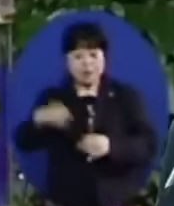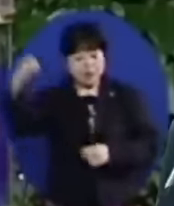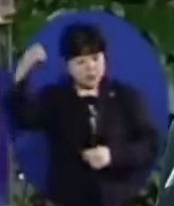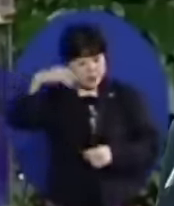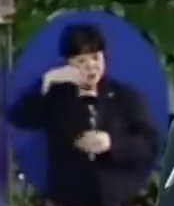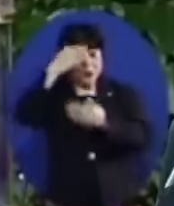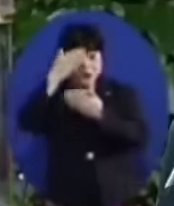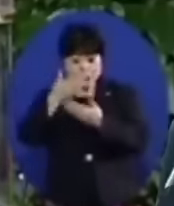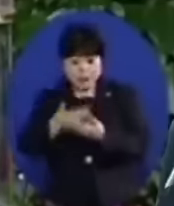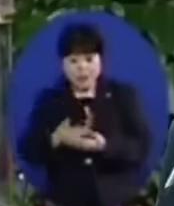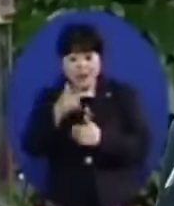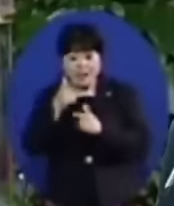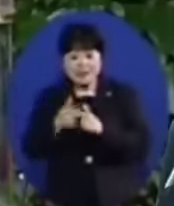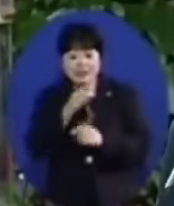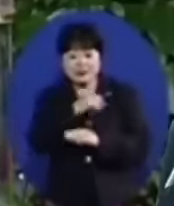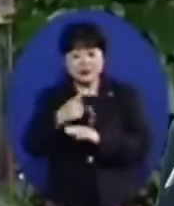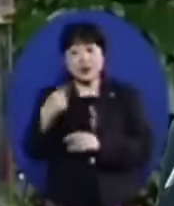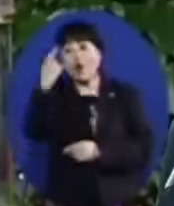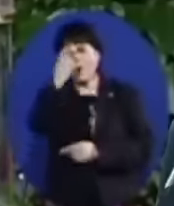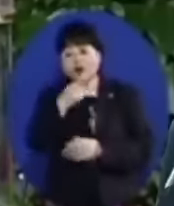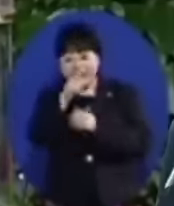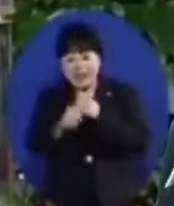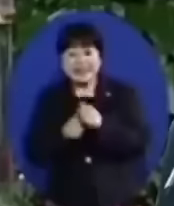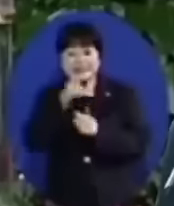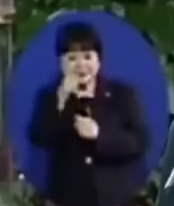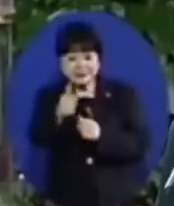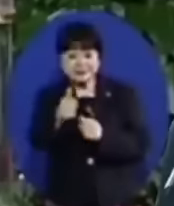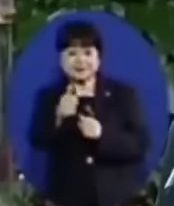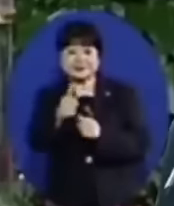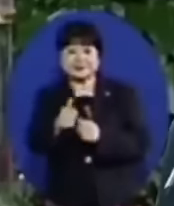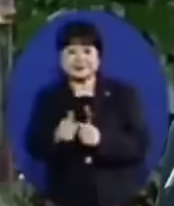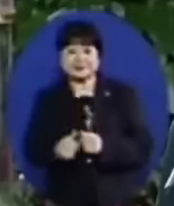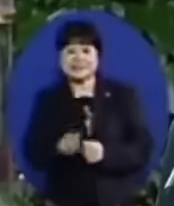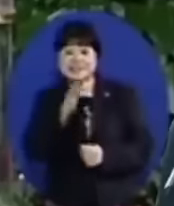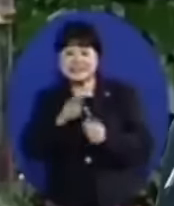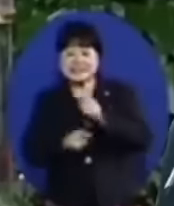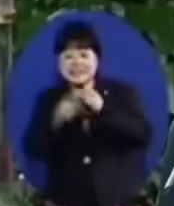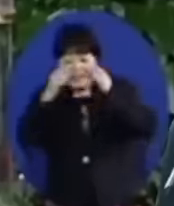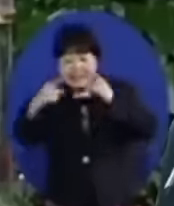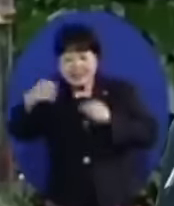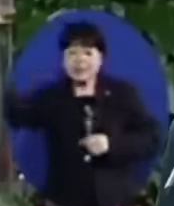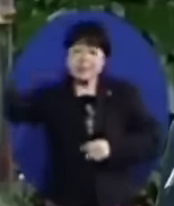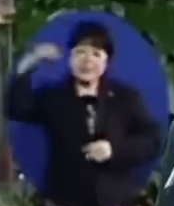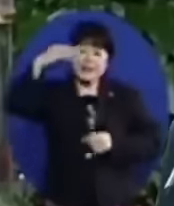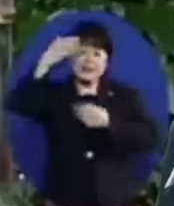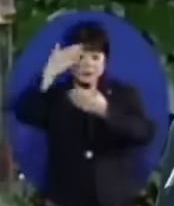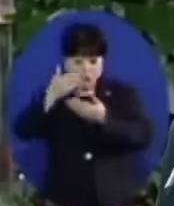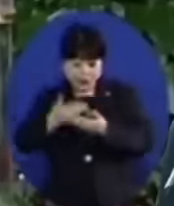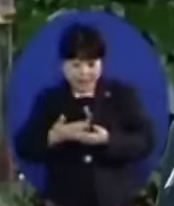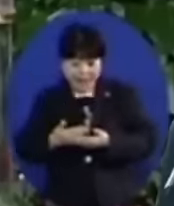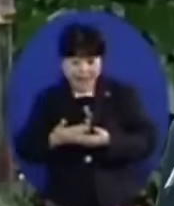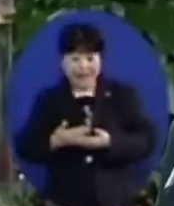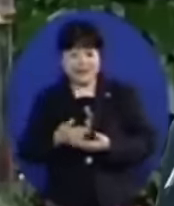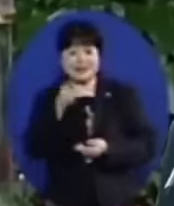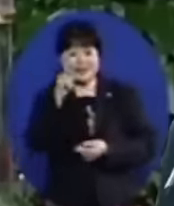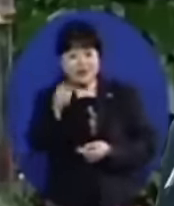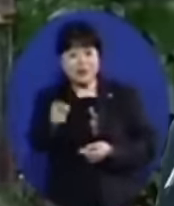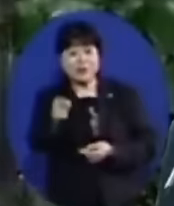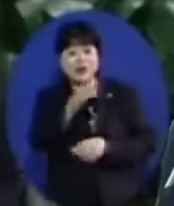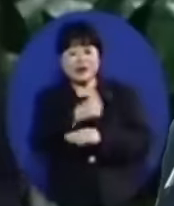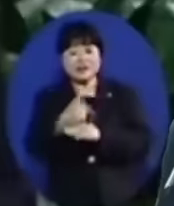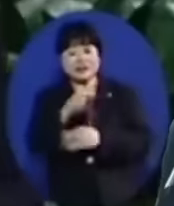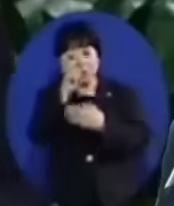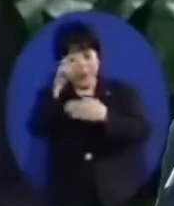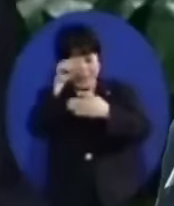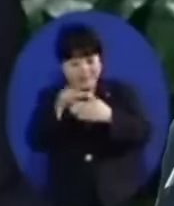비추셨나니요. 예수 그리스도의 얼굴에 하나님이 이 진리를 깨닫는 빛을 비춰주었던 것입니다. 여러분은 그리스도